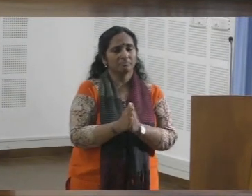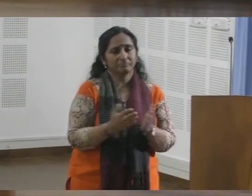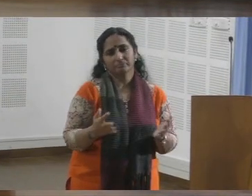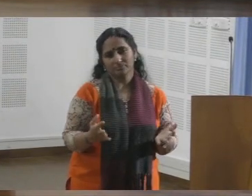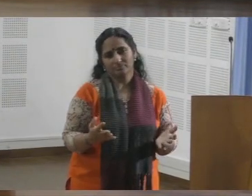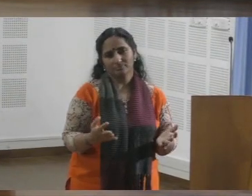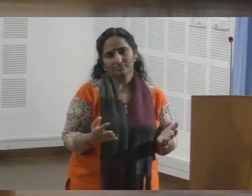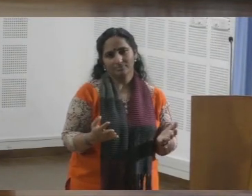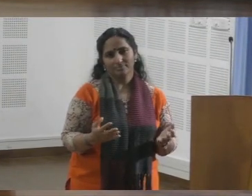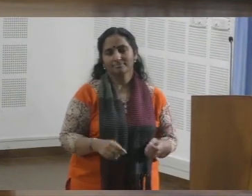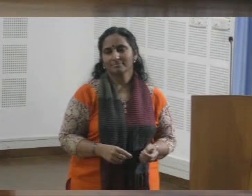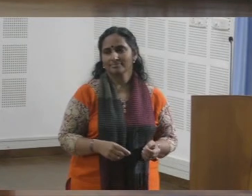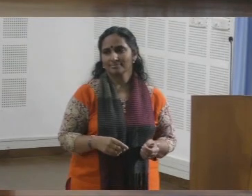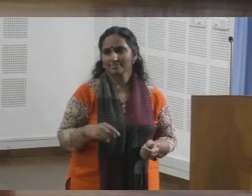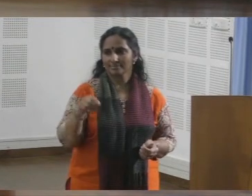അതുകൊണ്ടാണ് ഞാൻ